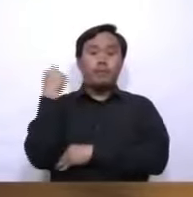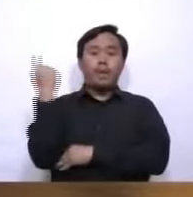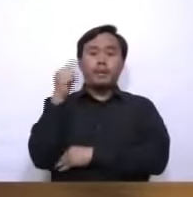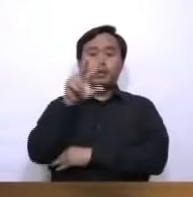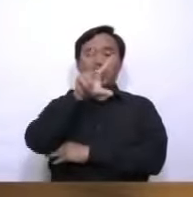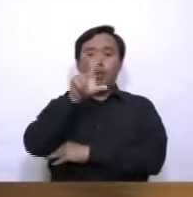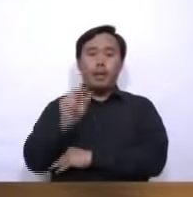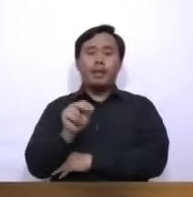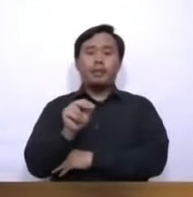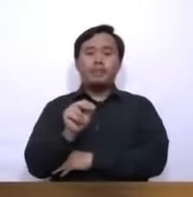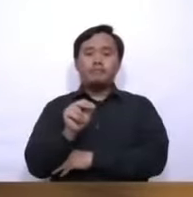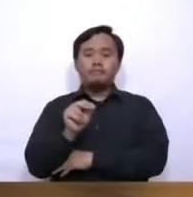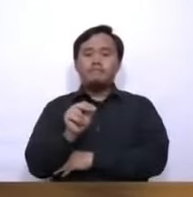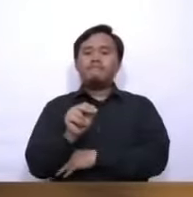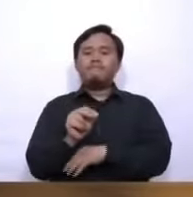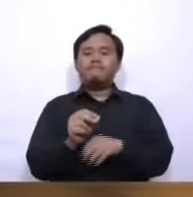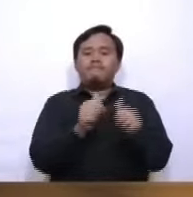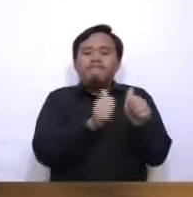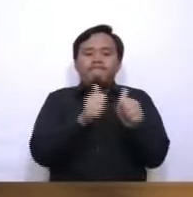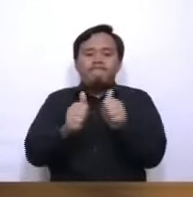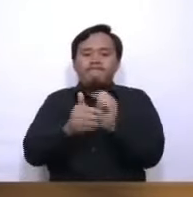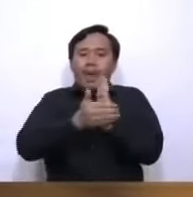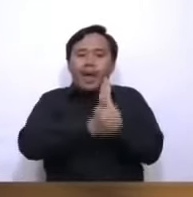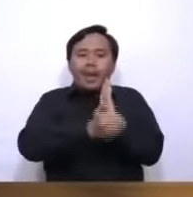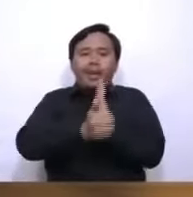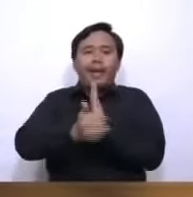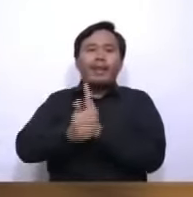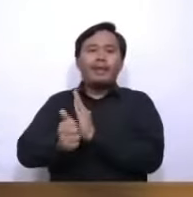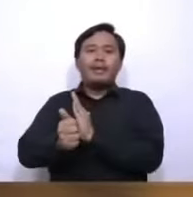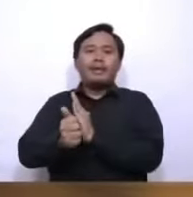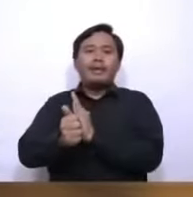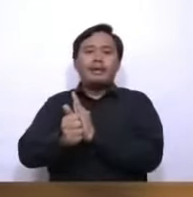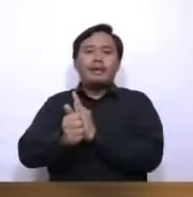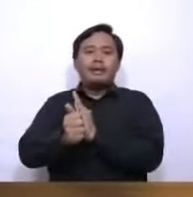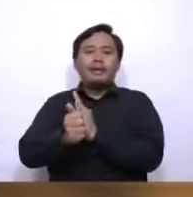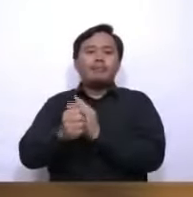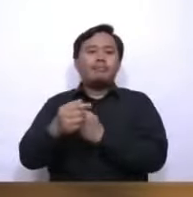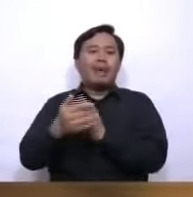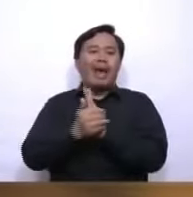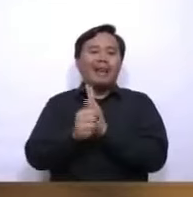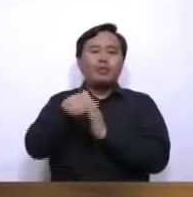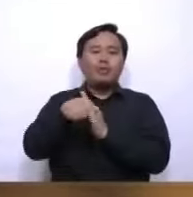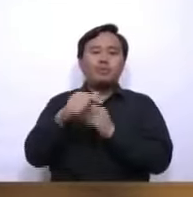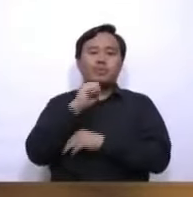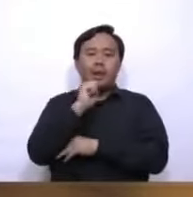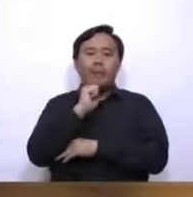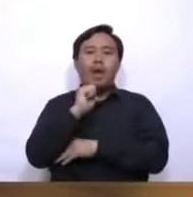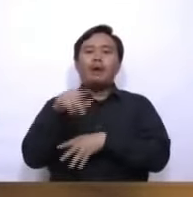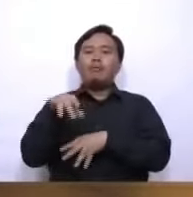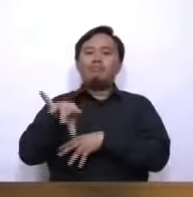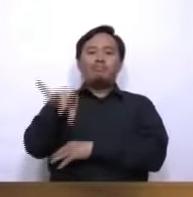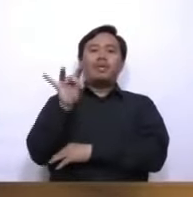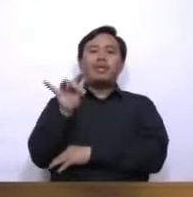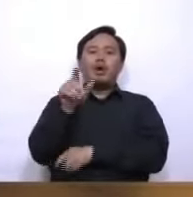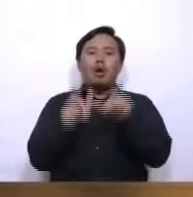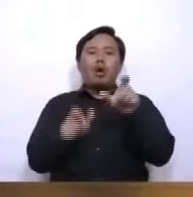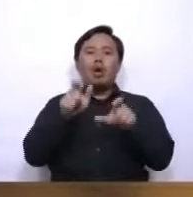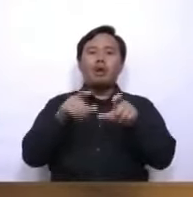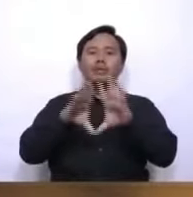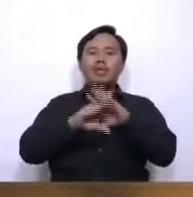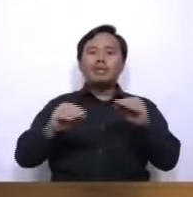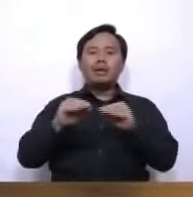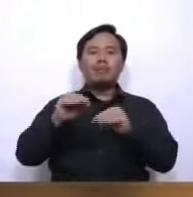Jawa Barat menyiapkan tenaga teknis yang berasal dari internal pemerintah provinsi yang mengambil dari tenaga ahli